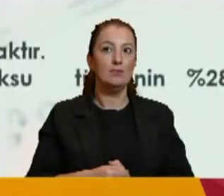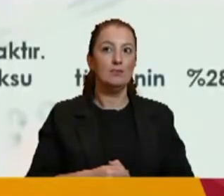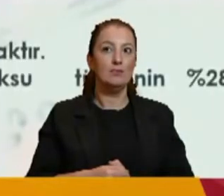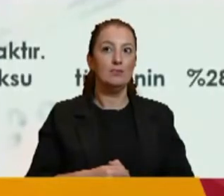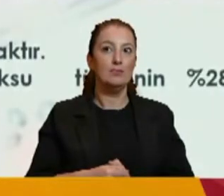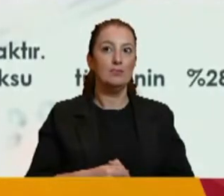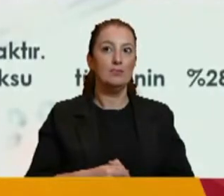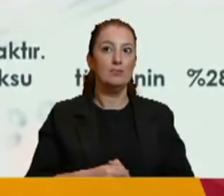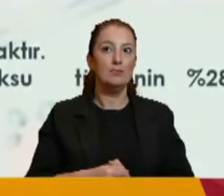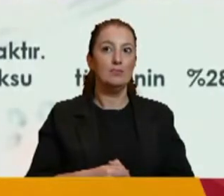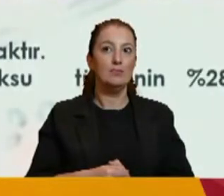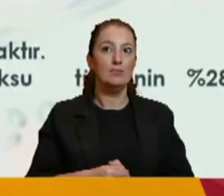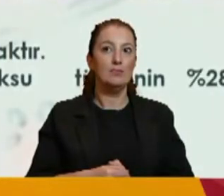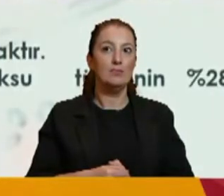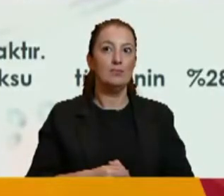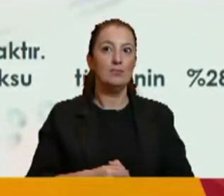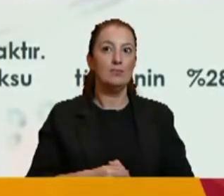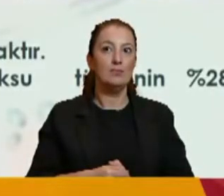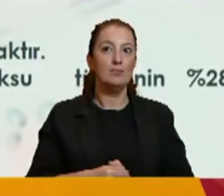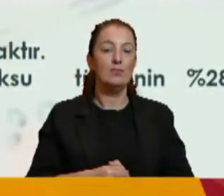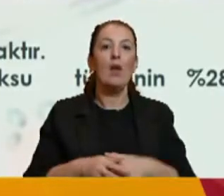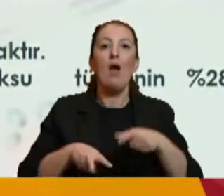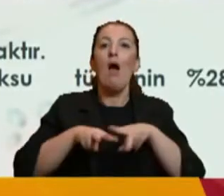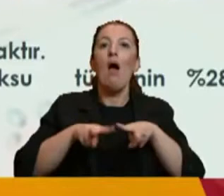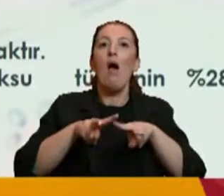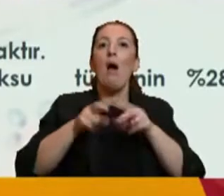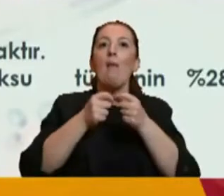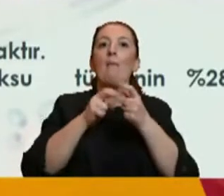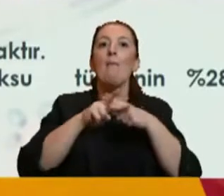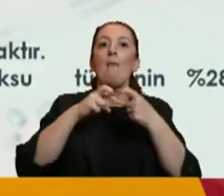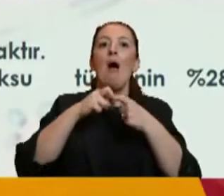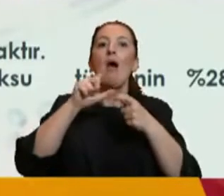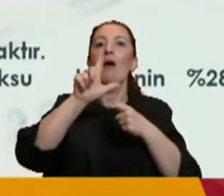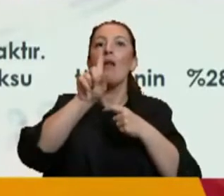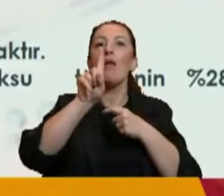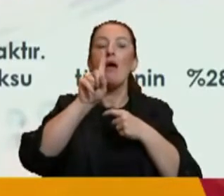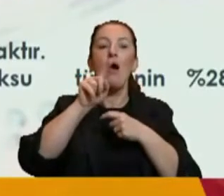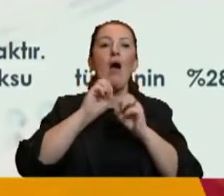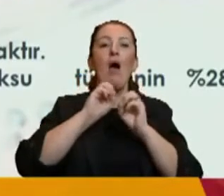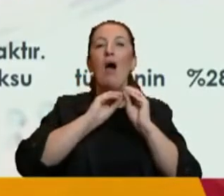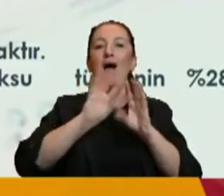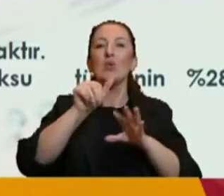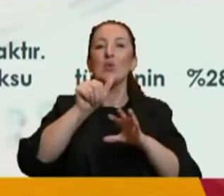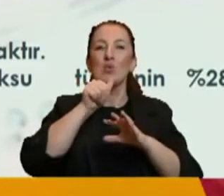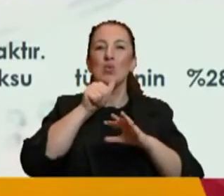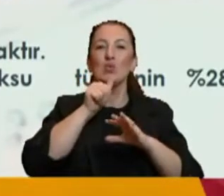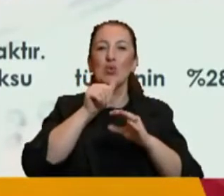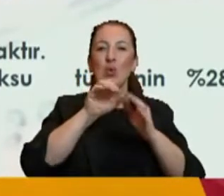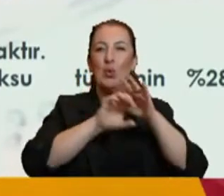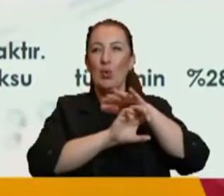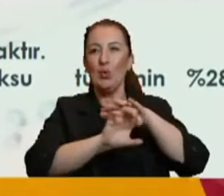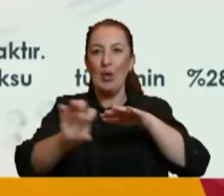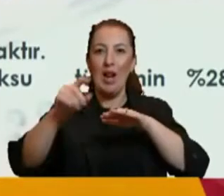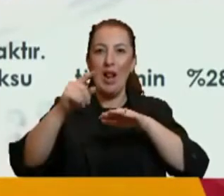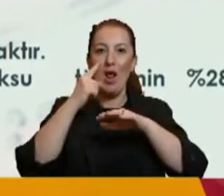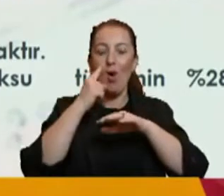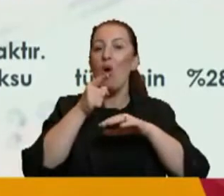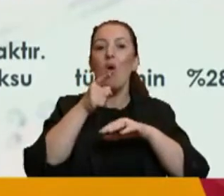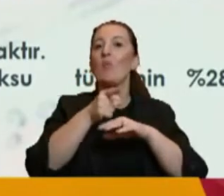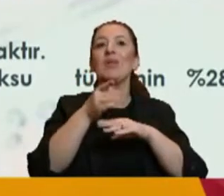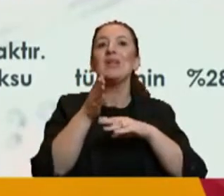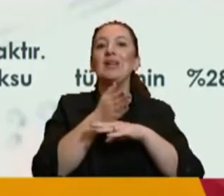abone ol var ama nasip suçu neli ve bu Çin'den amacı da